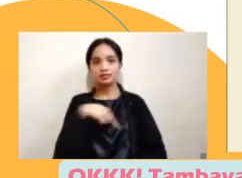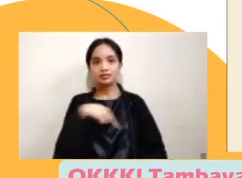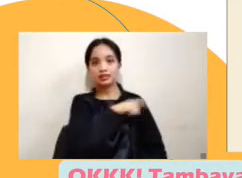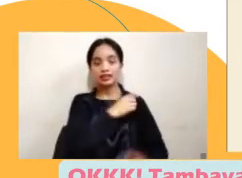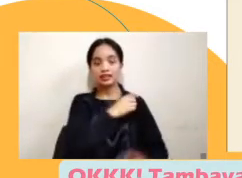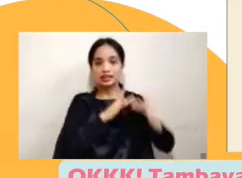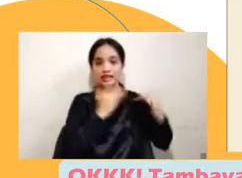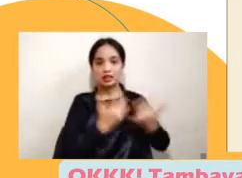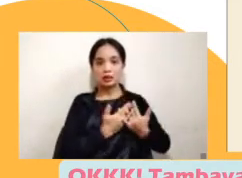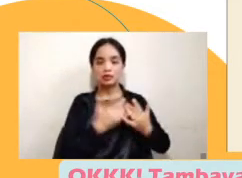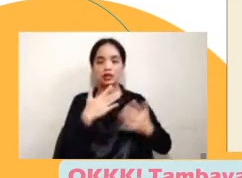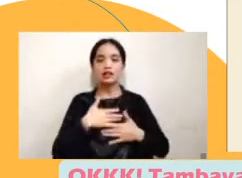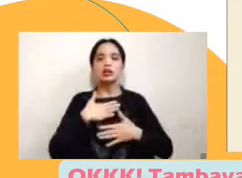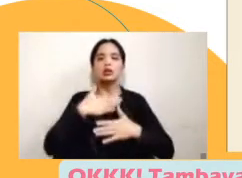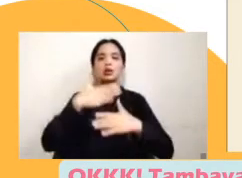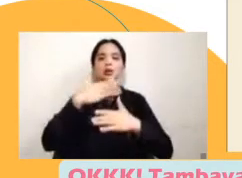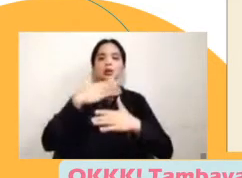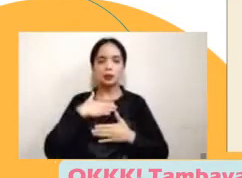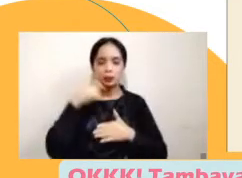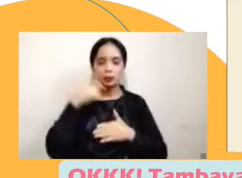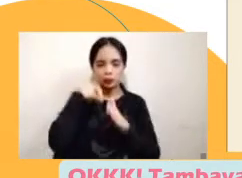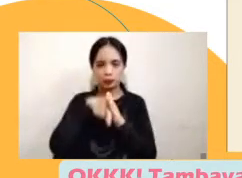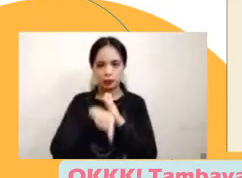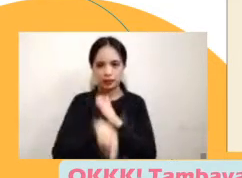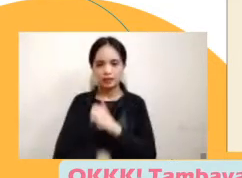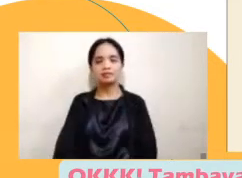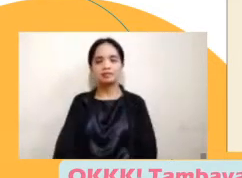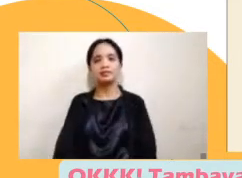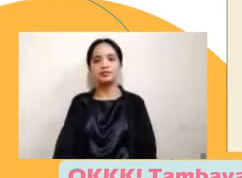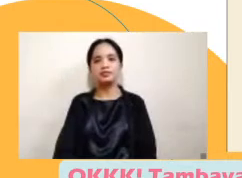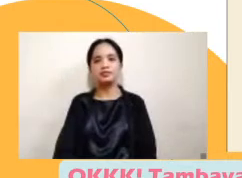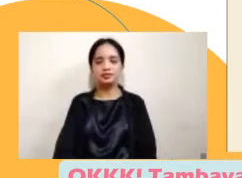humihinga ng malalim, no? So subukan natin, ha?